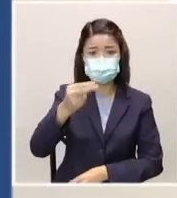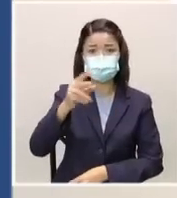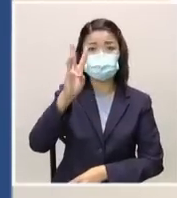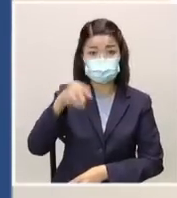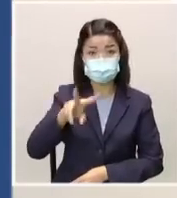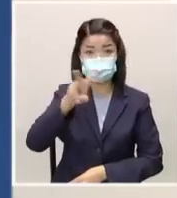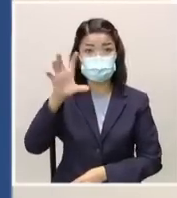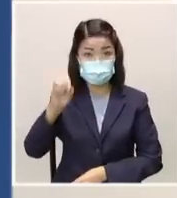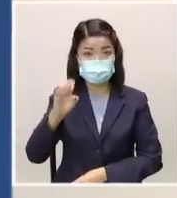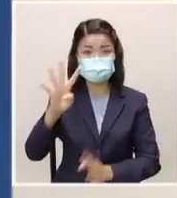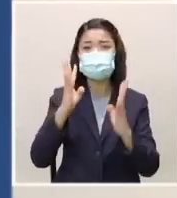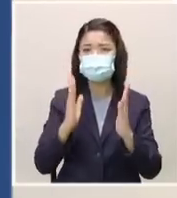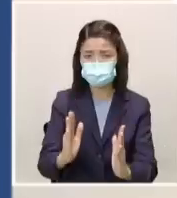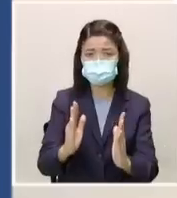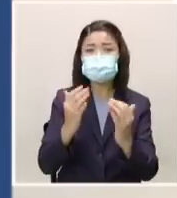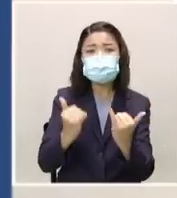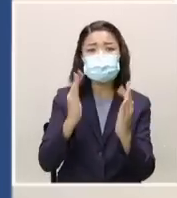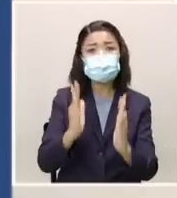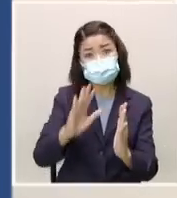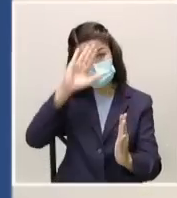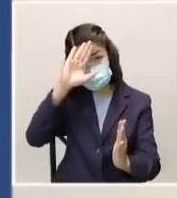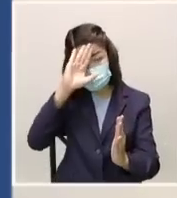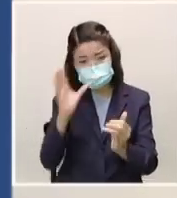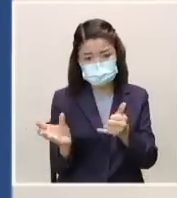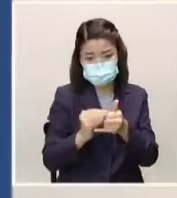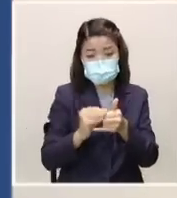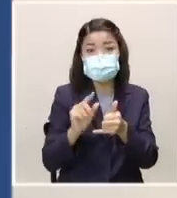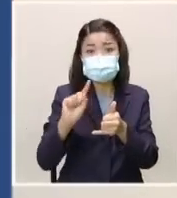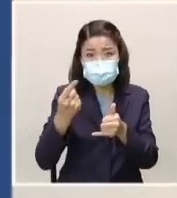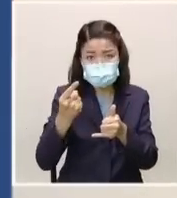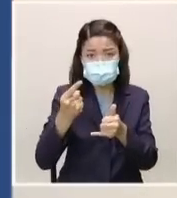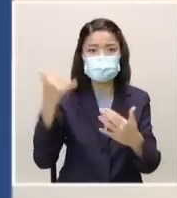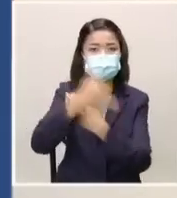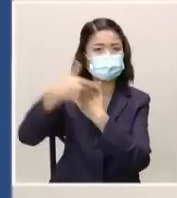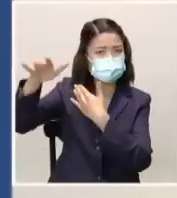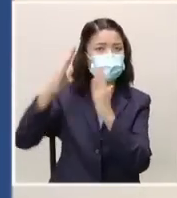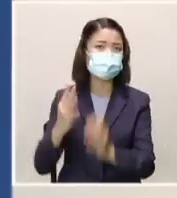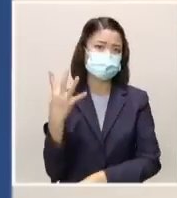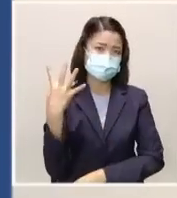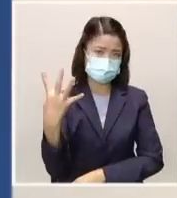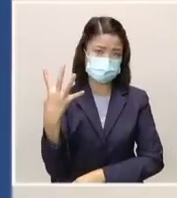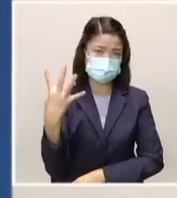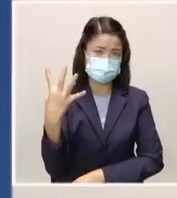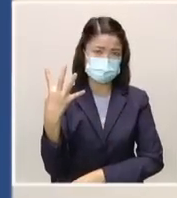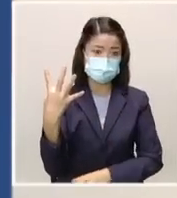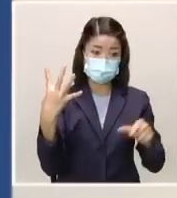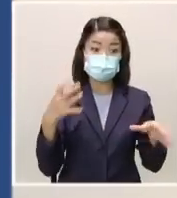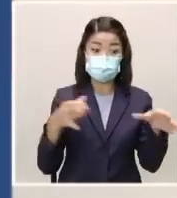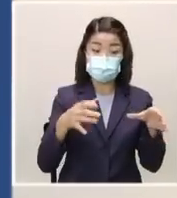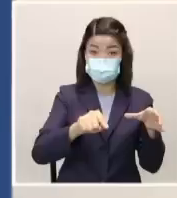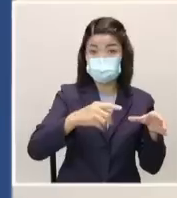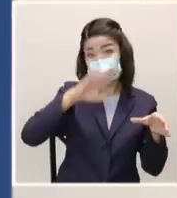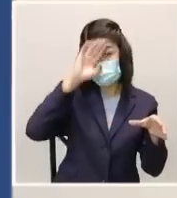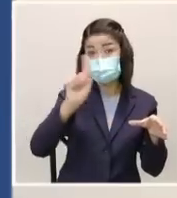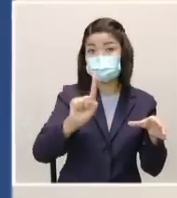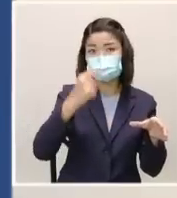36,254 รายขณะเดียวกันจำนวนผู้ที่ติดเชื้อเพิ่มขึ้นมาใหม่ในวันนี้เนี่ยมาจากต่างประเทศเพียงแค่4รายเท่านั้นนะครับที่เหลือนี่อยู่ในประเทศหมด